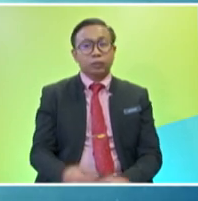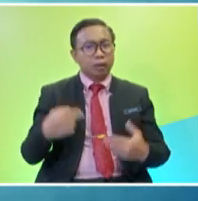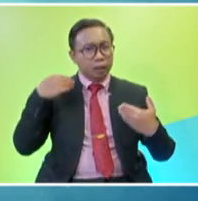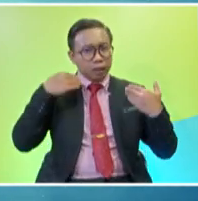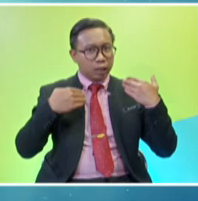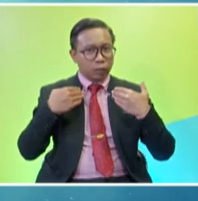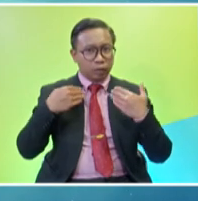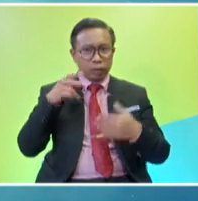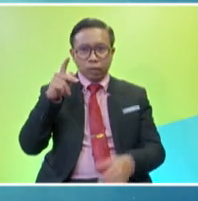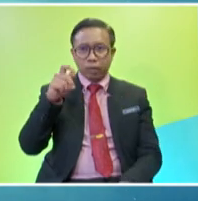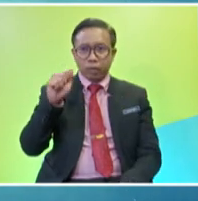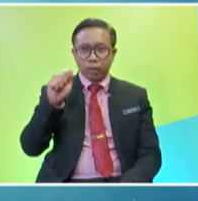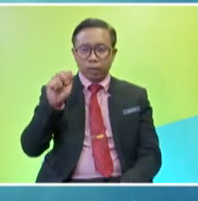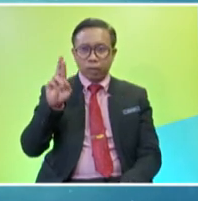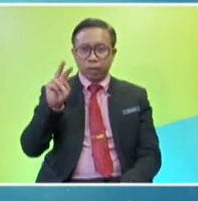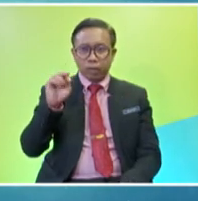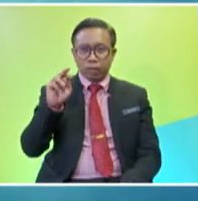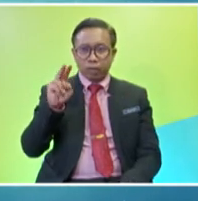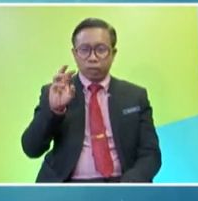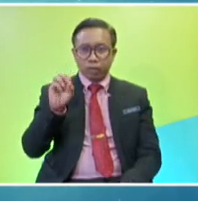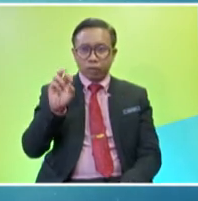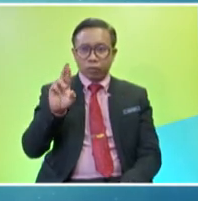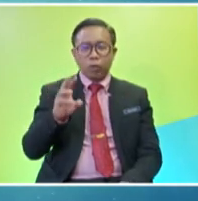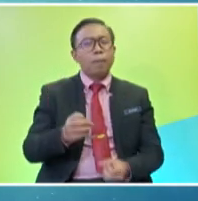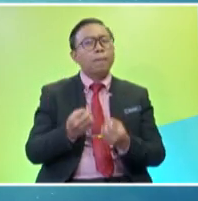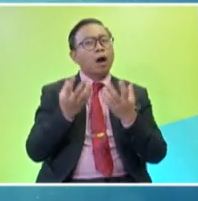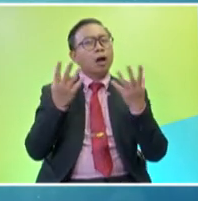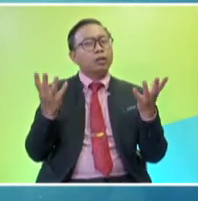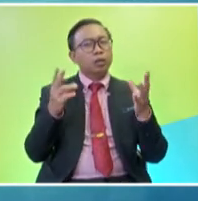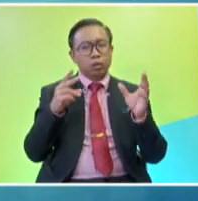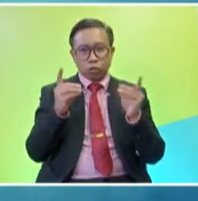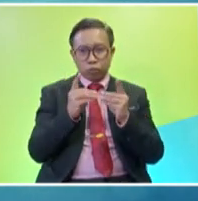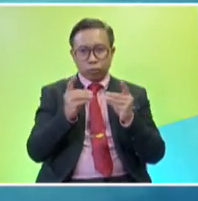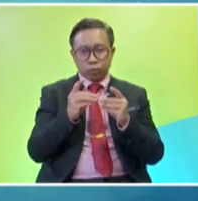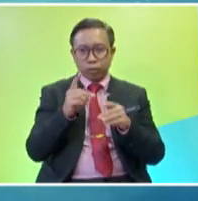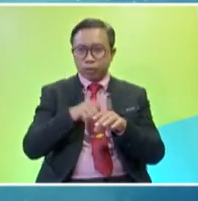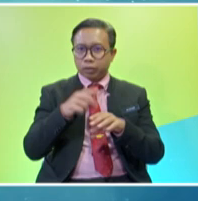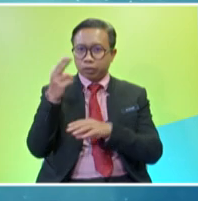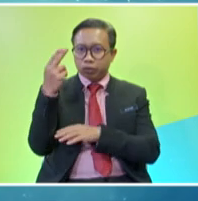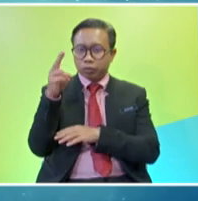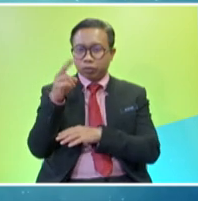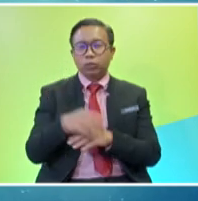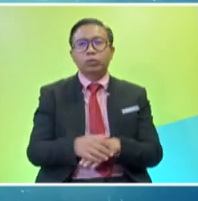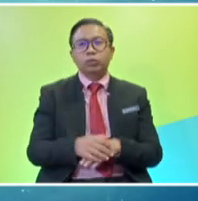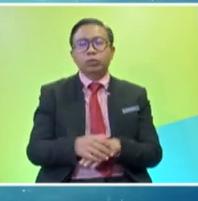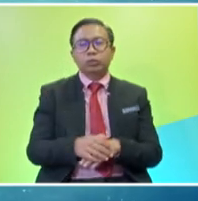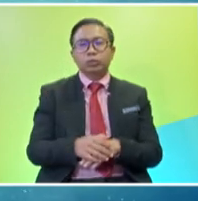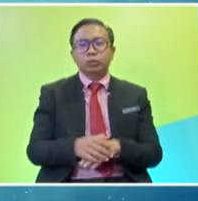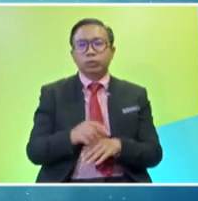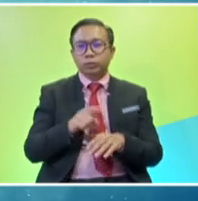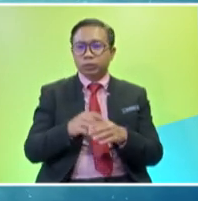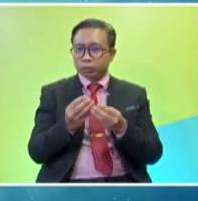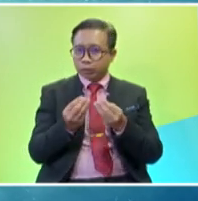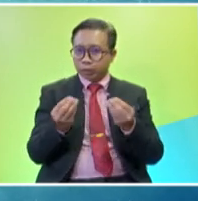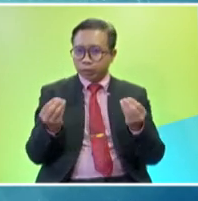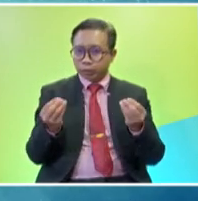Carnival yang banyak dijumpai busa merah hidup di hutan pada rumput gunung dan pada pasir